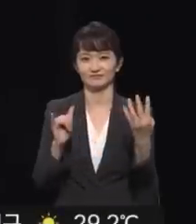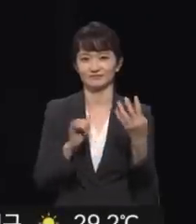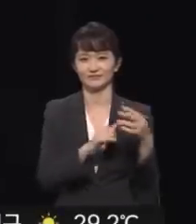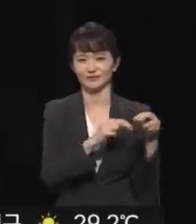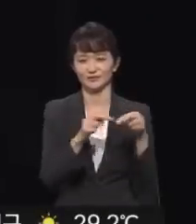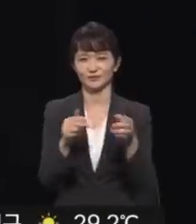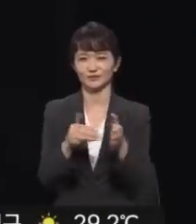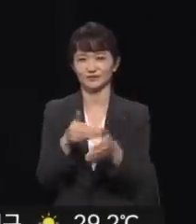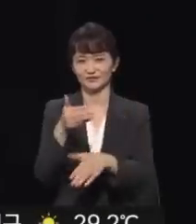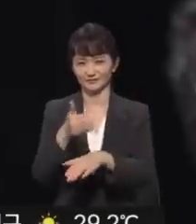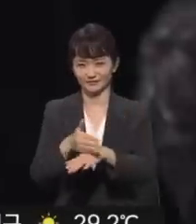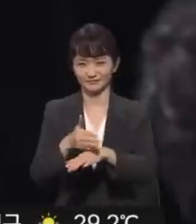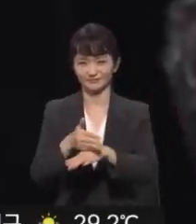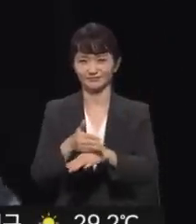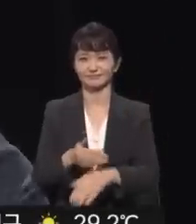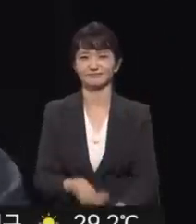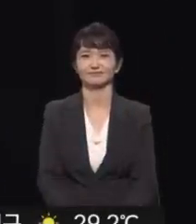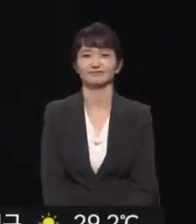수고하셨습니다